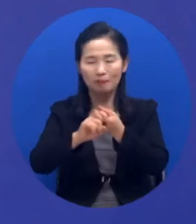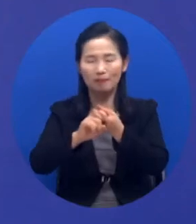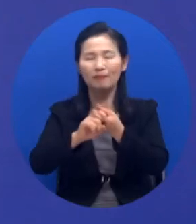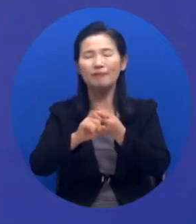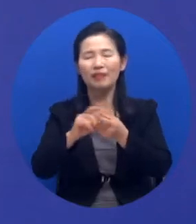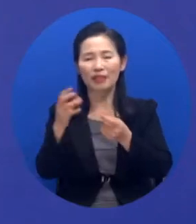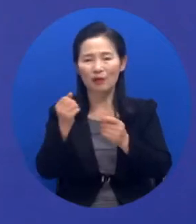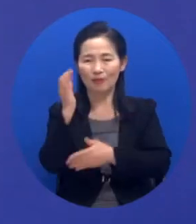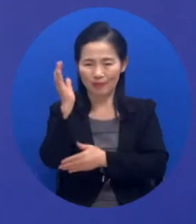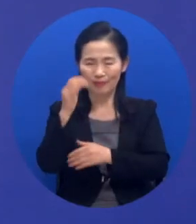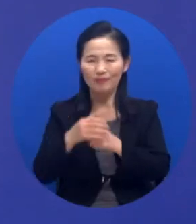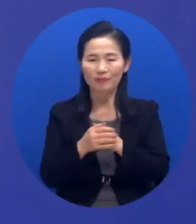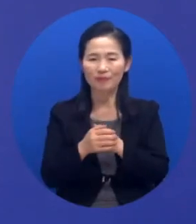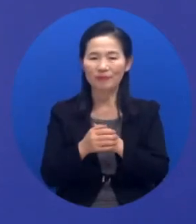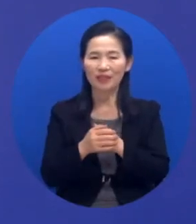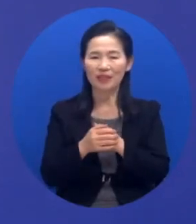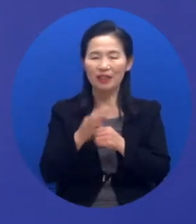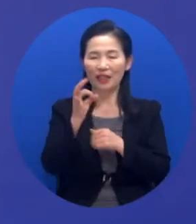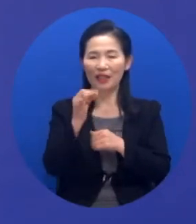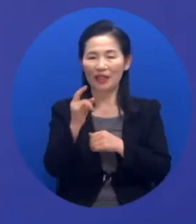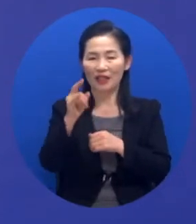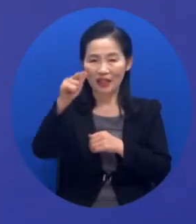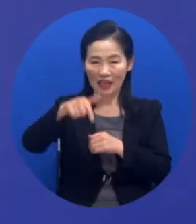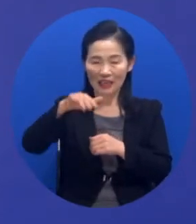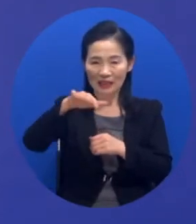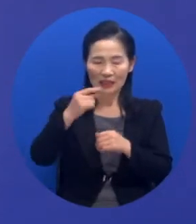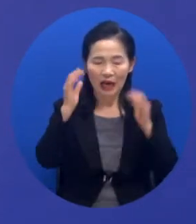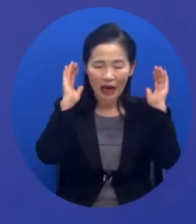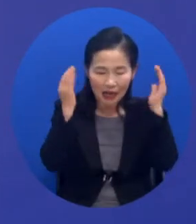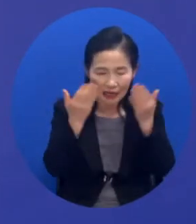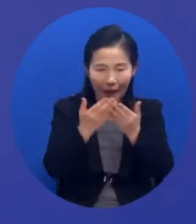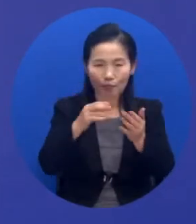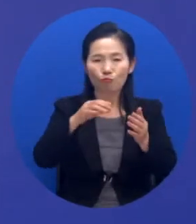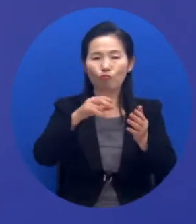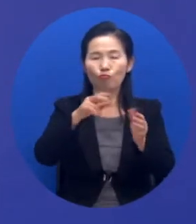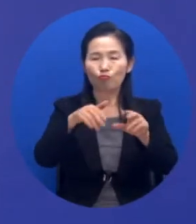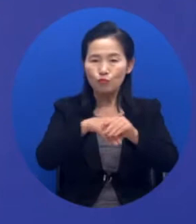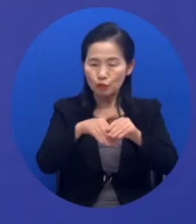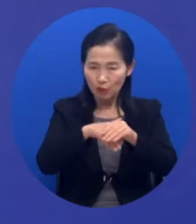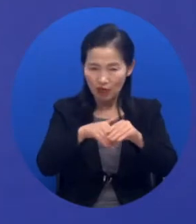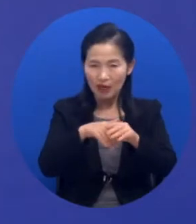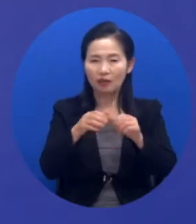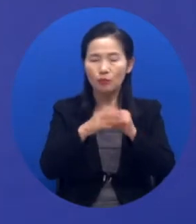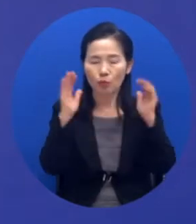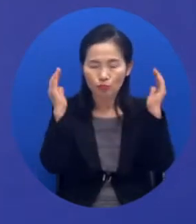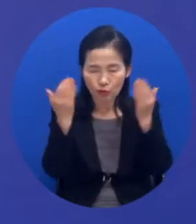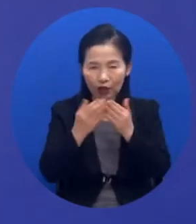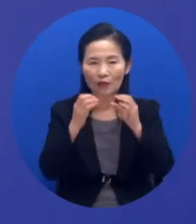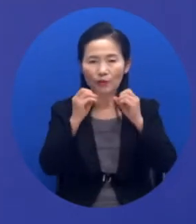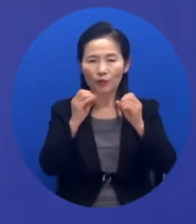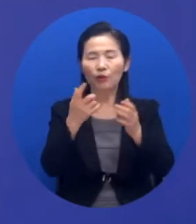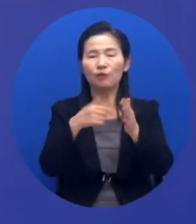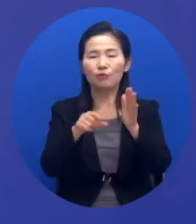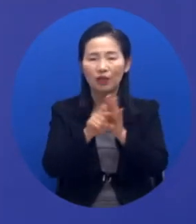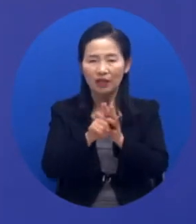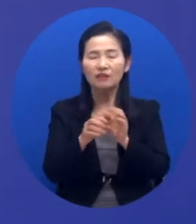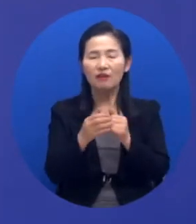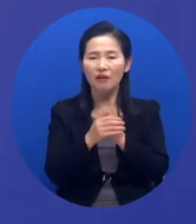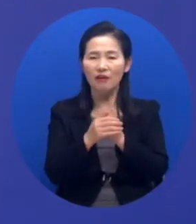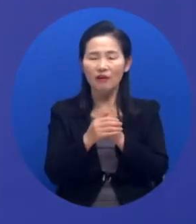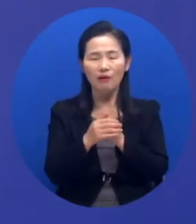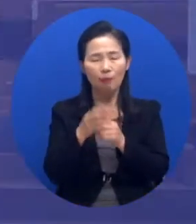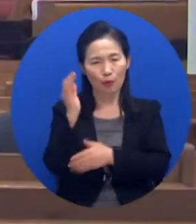액츠 3개 지역 연구소 아람 문화 연구원이 디아스포라 무슬림 선교를 위한 이슬람 바로 월 기 포럼을